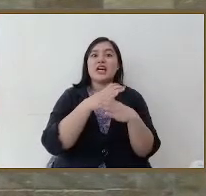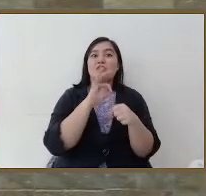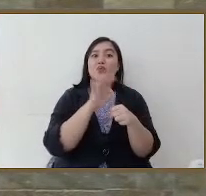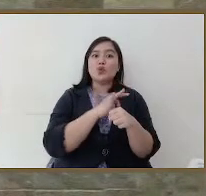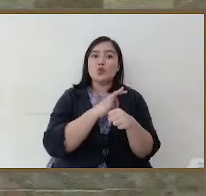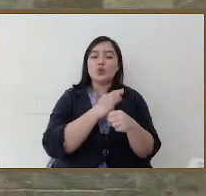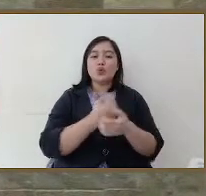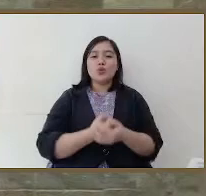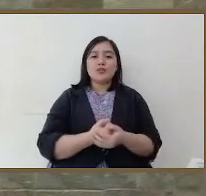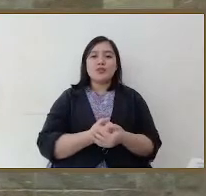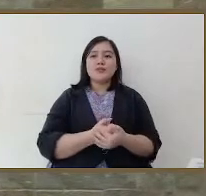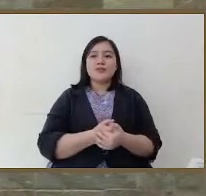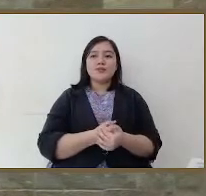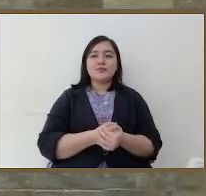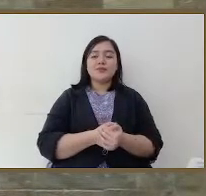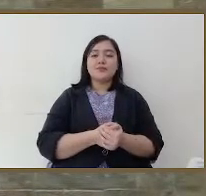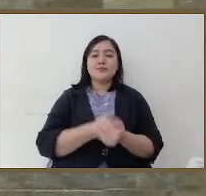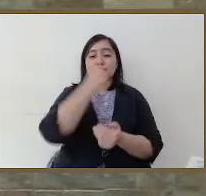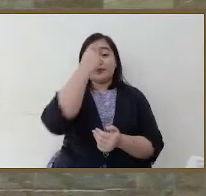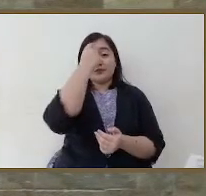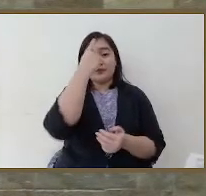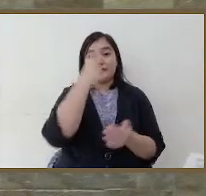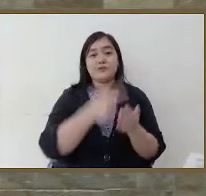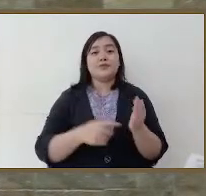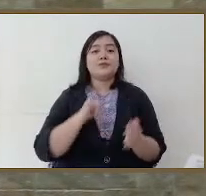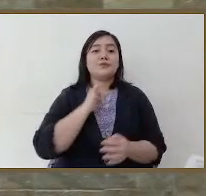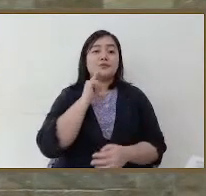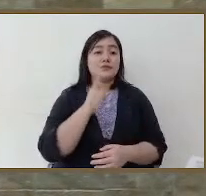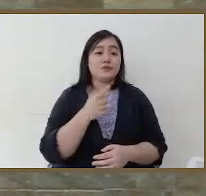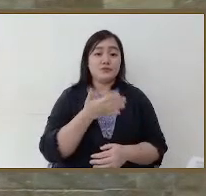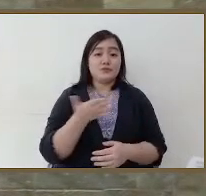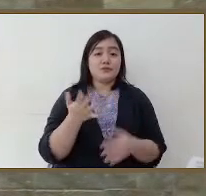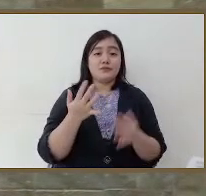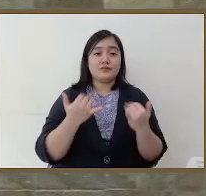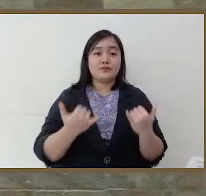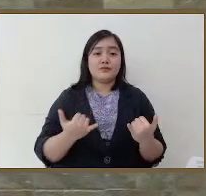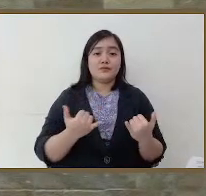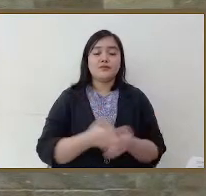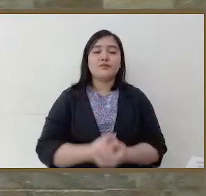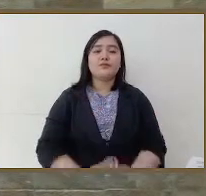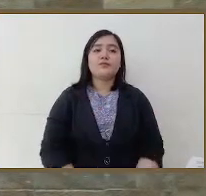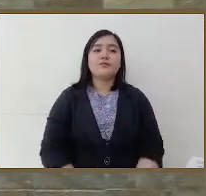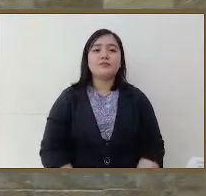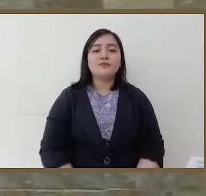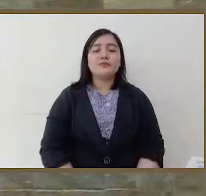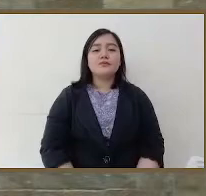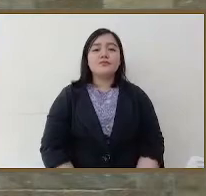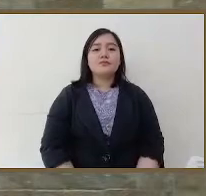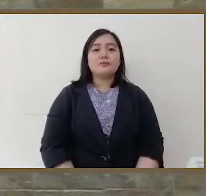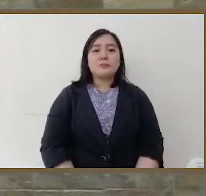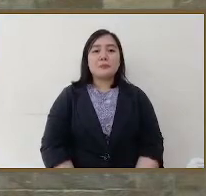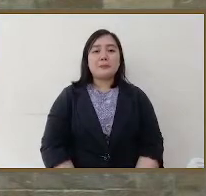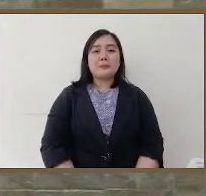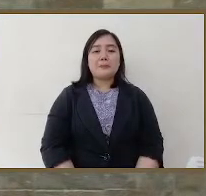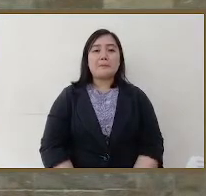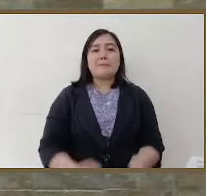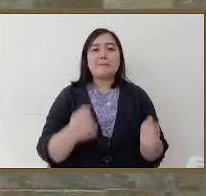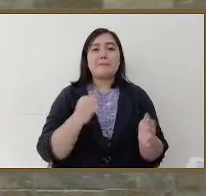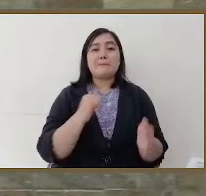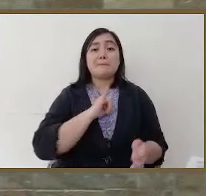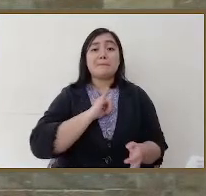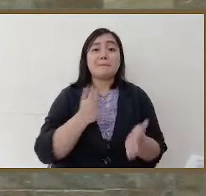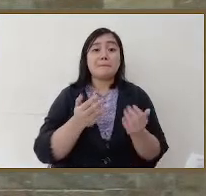Do you understand what I'm giving you right now? In fact, matagal ko nang binibigay ito sa inyo, mga kapatid. I want everyone